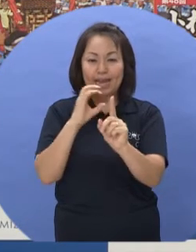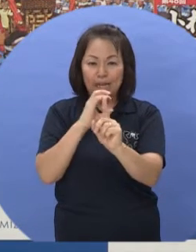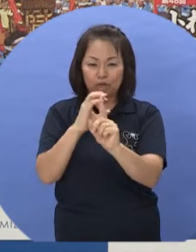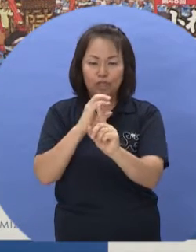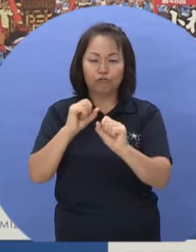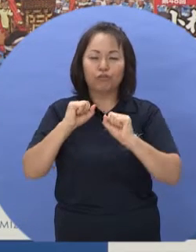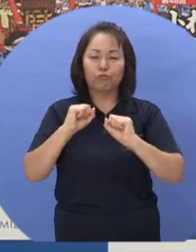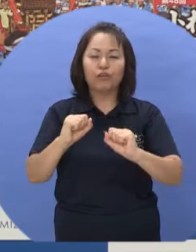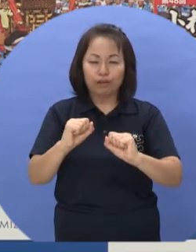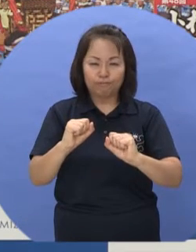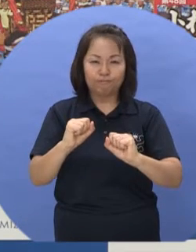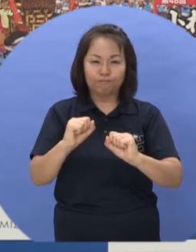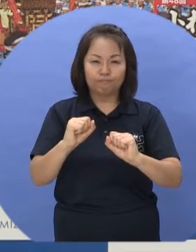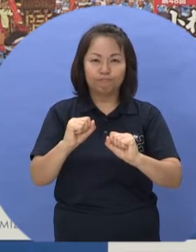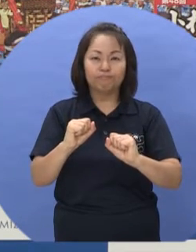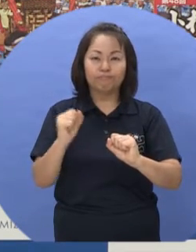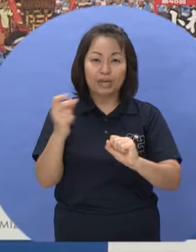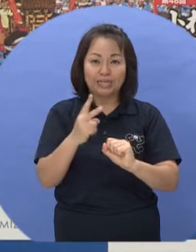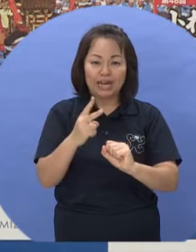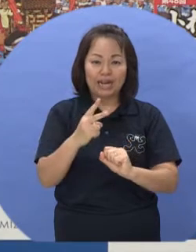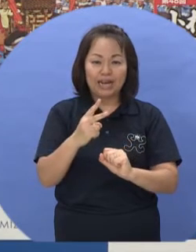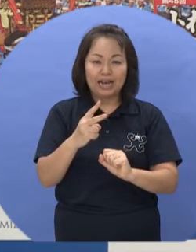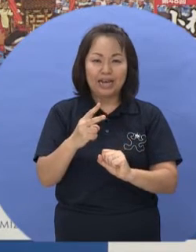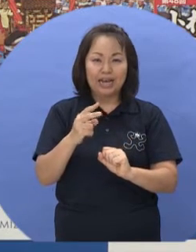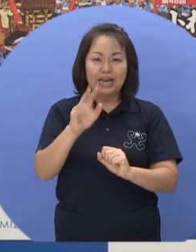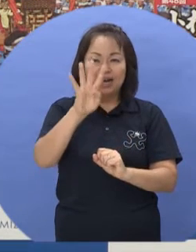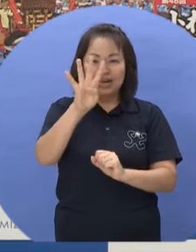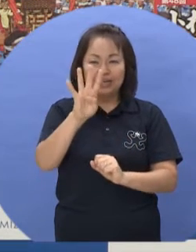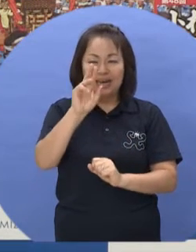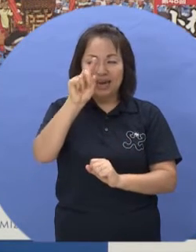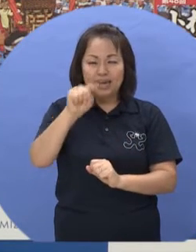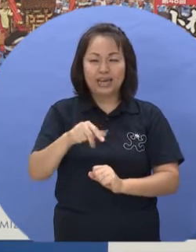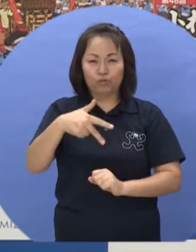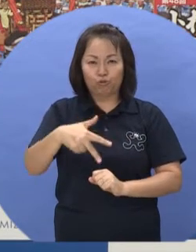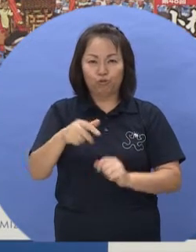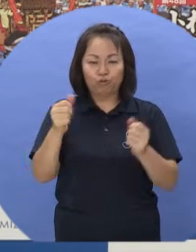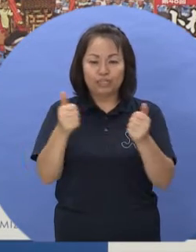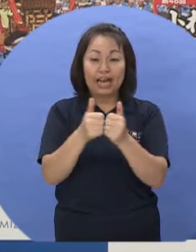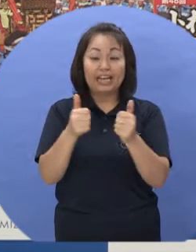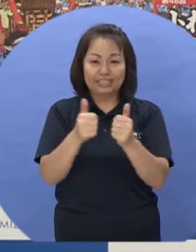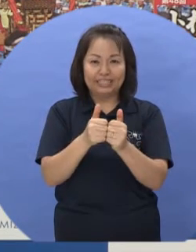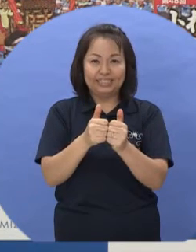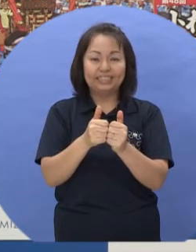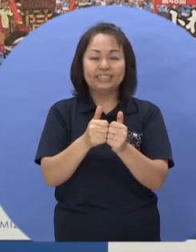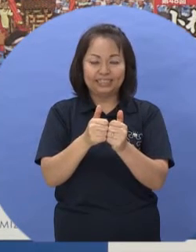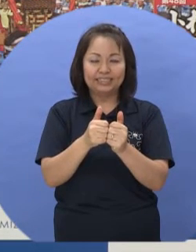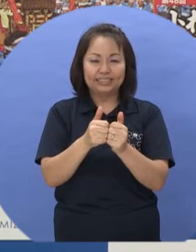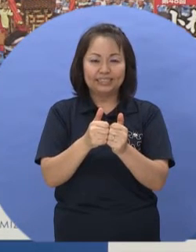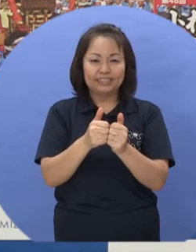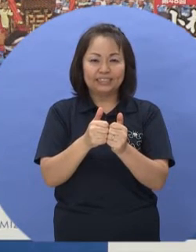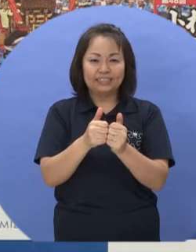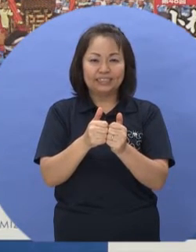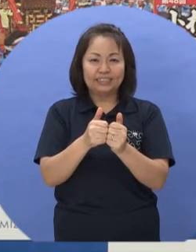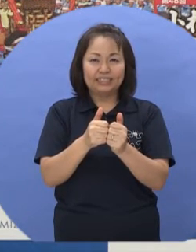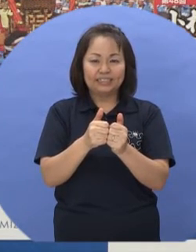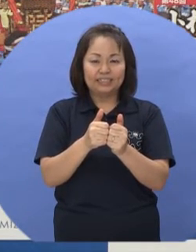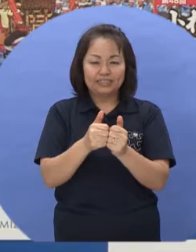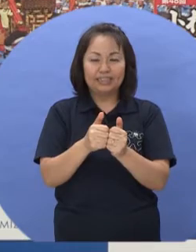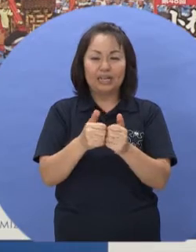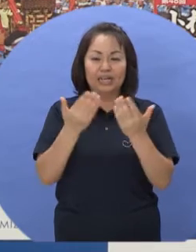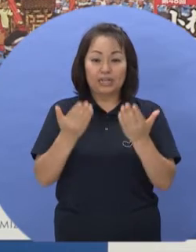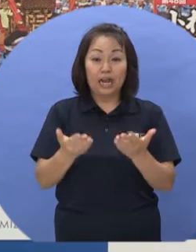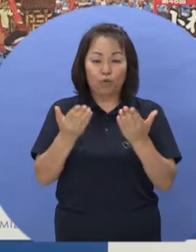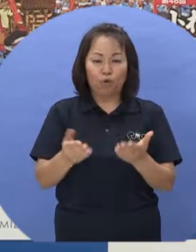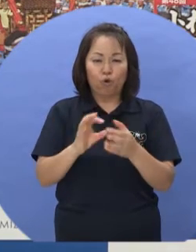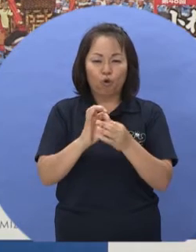お、ケース会議というもの、ここに実はこれまでも行っております。スクールカウンセラー、スクールソーシャルワ